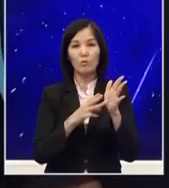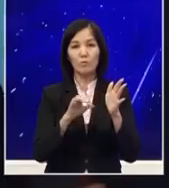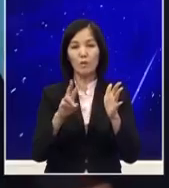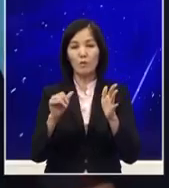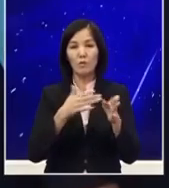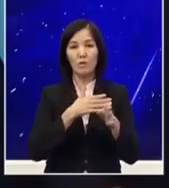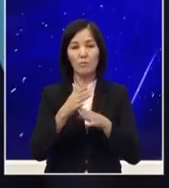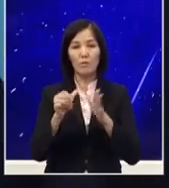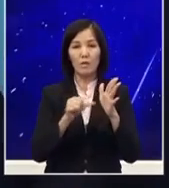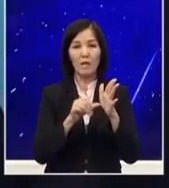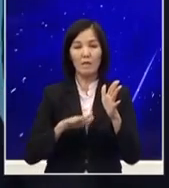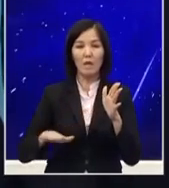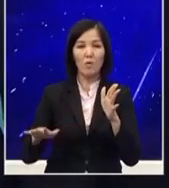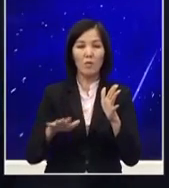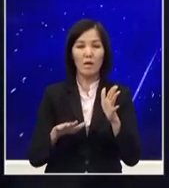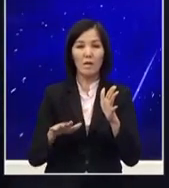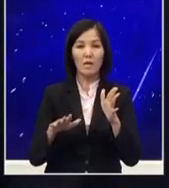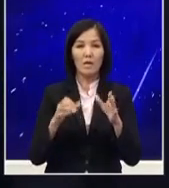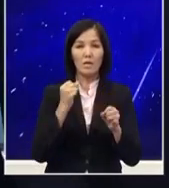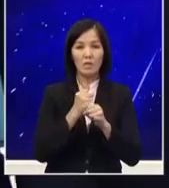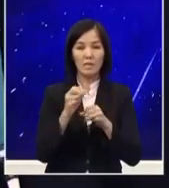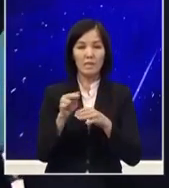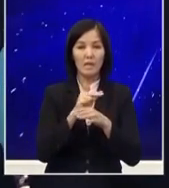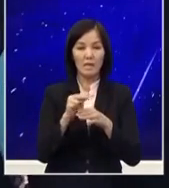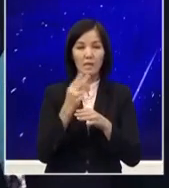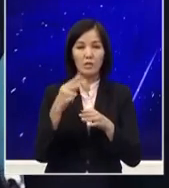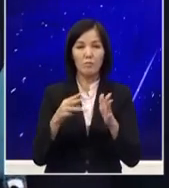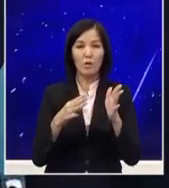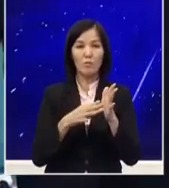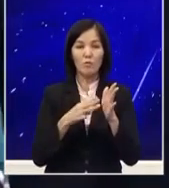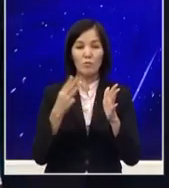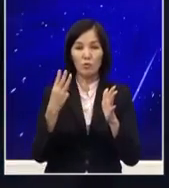6 аула жасалады,